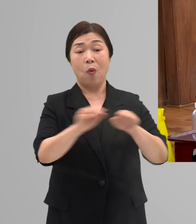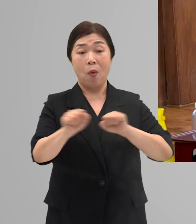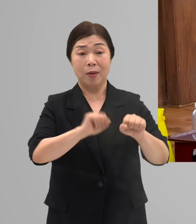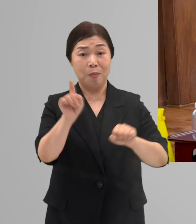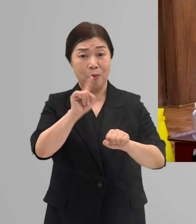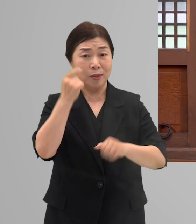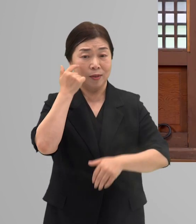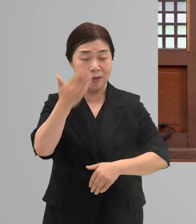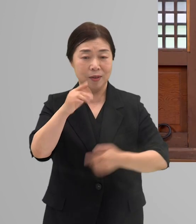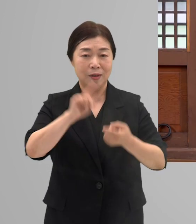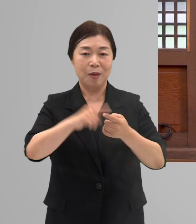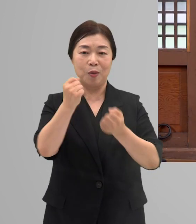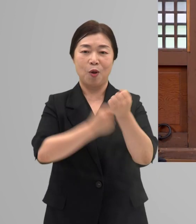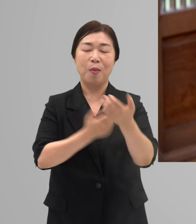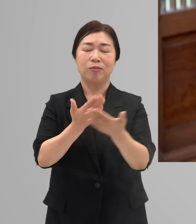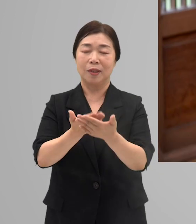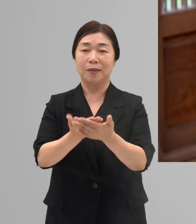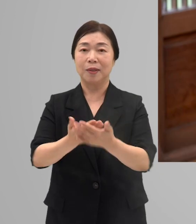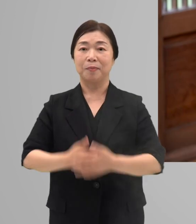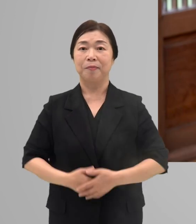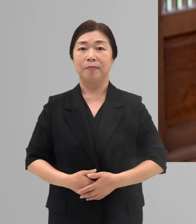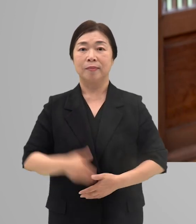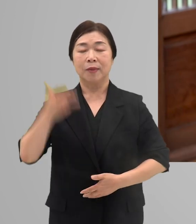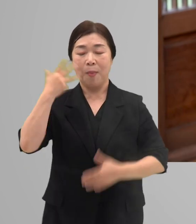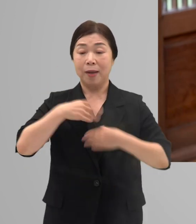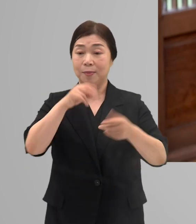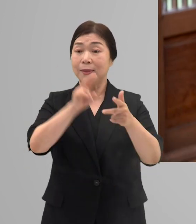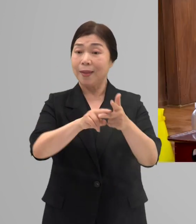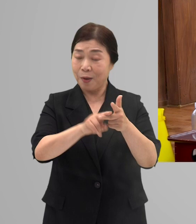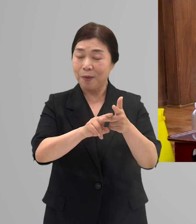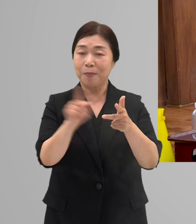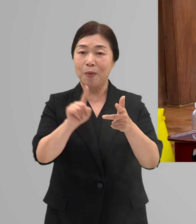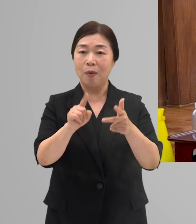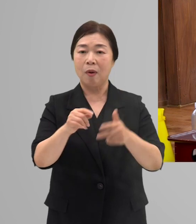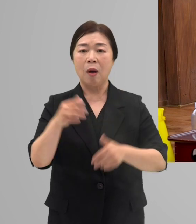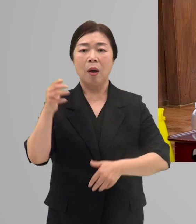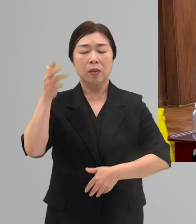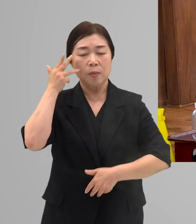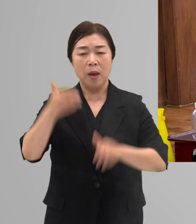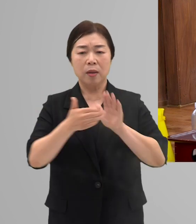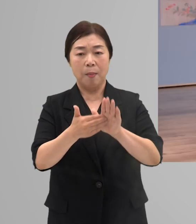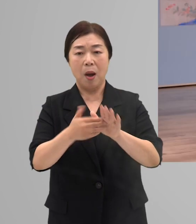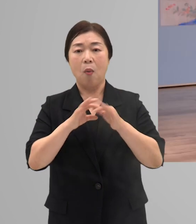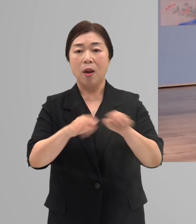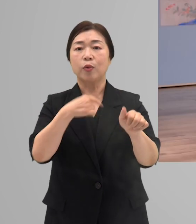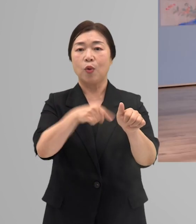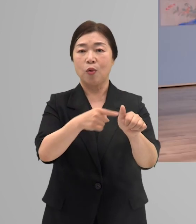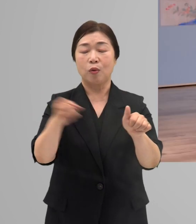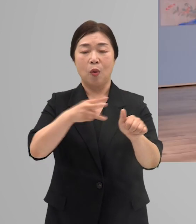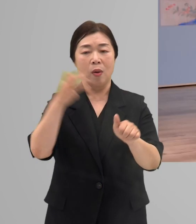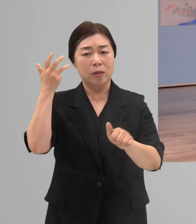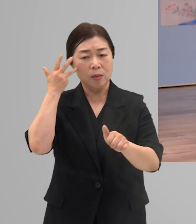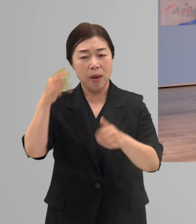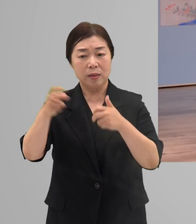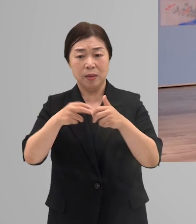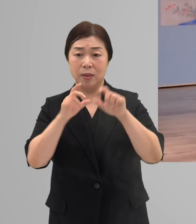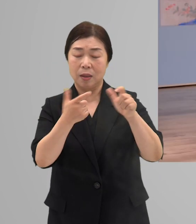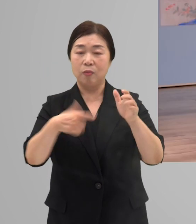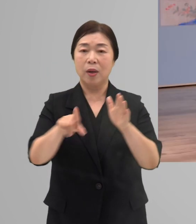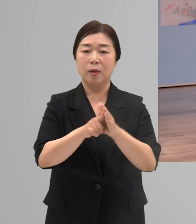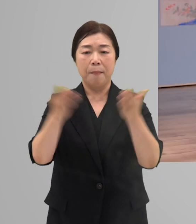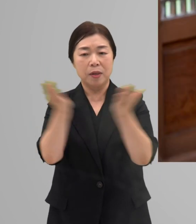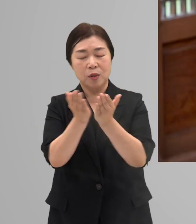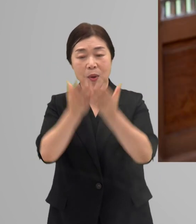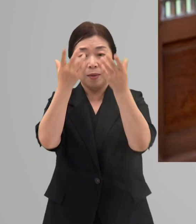하고 계신지 설명 부탁드립니다. 네, 치매 안심센터에서는 치매 예방 관련 교육과 그리고 치매 진단자를 위한 맞춤형